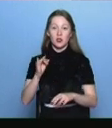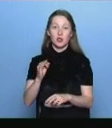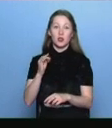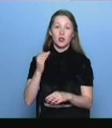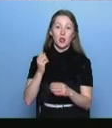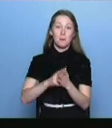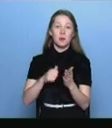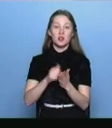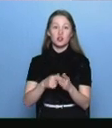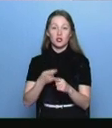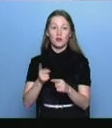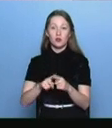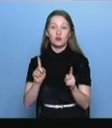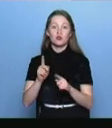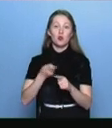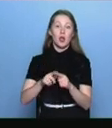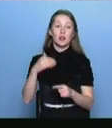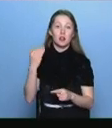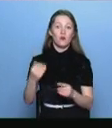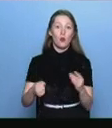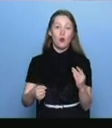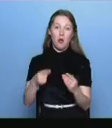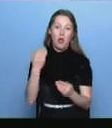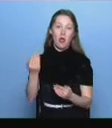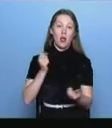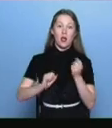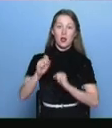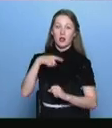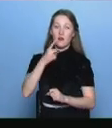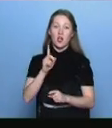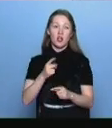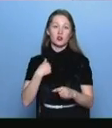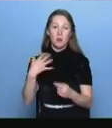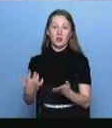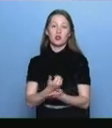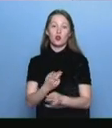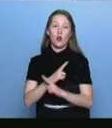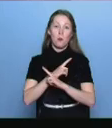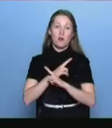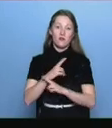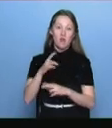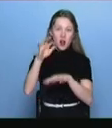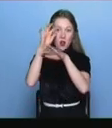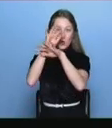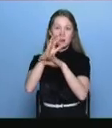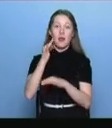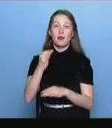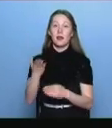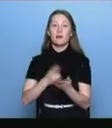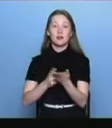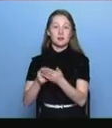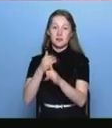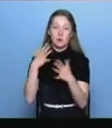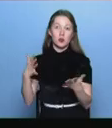о том, что он убитого лося нашел в лесу, не хватило собранных доказательств. Основной объект